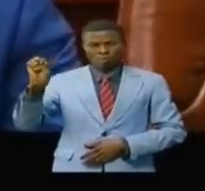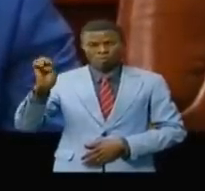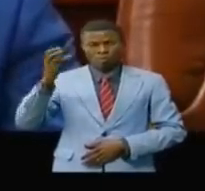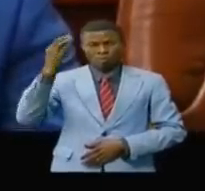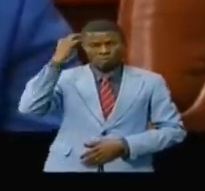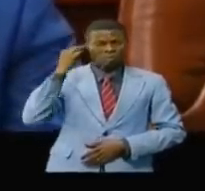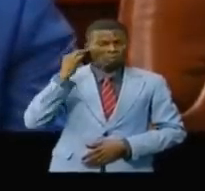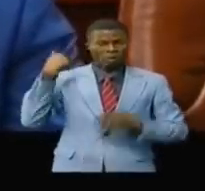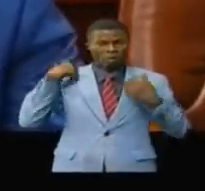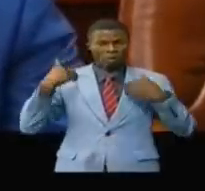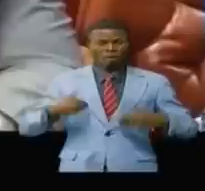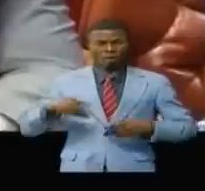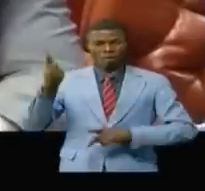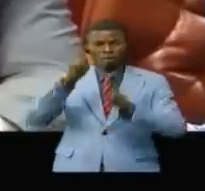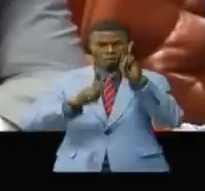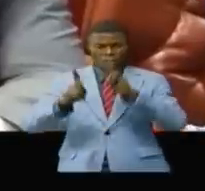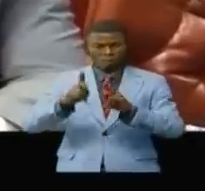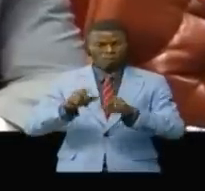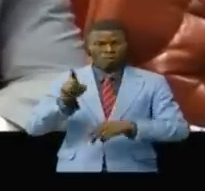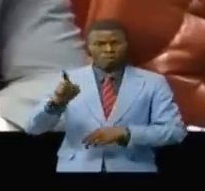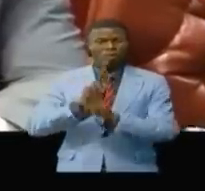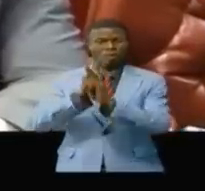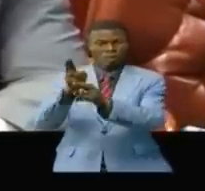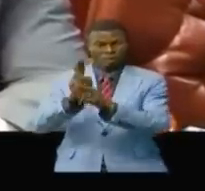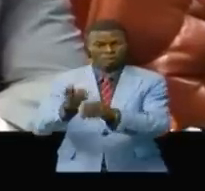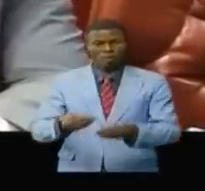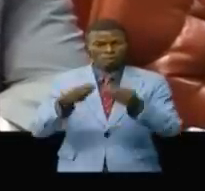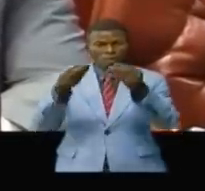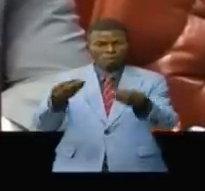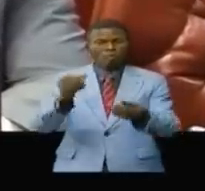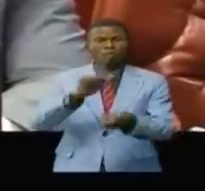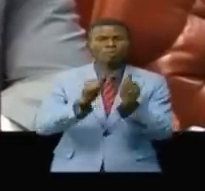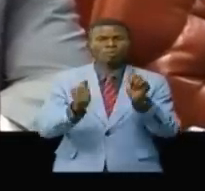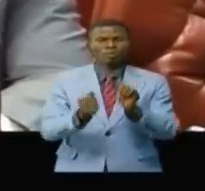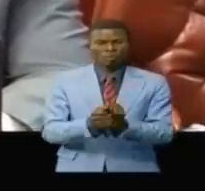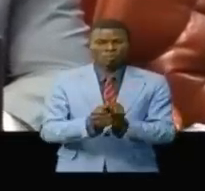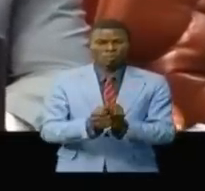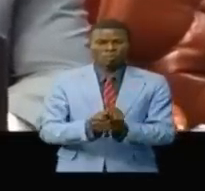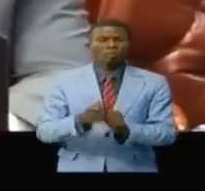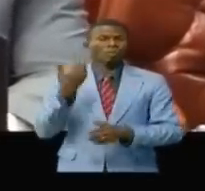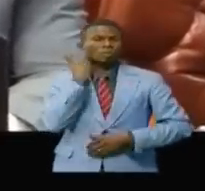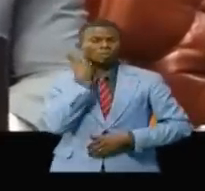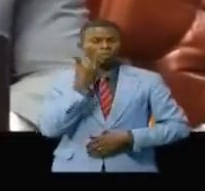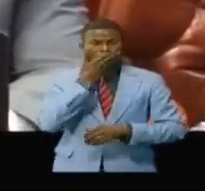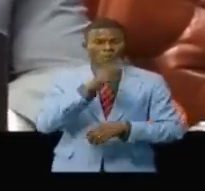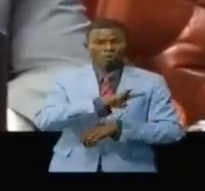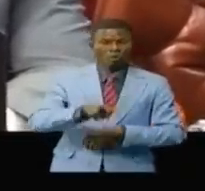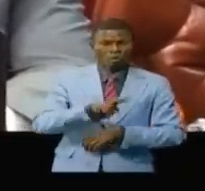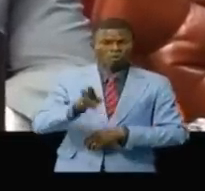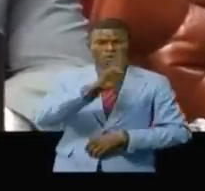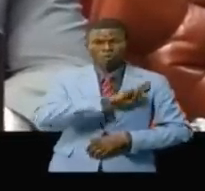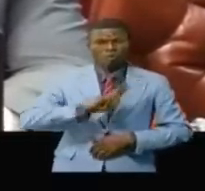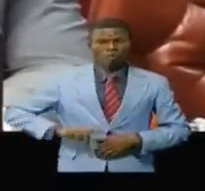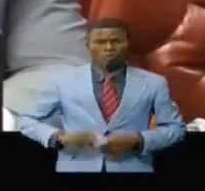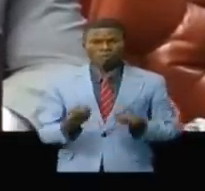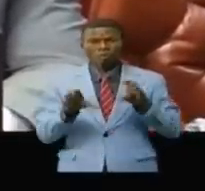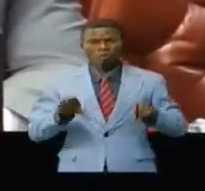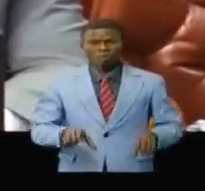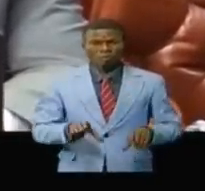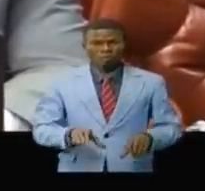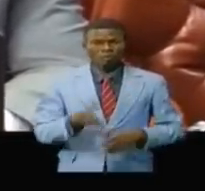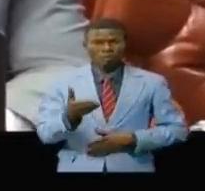et Prévention a quant à lui la situation relative à la pandémie à COVID-19 en République démocratique du